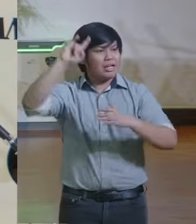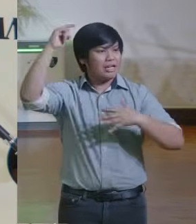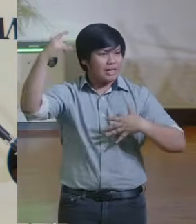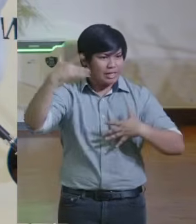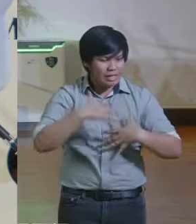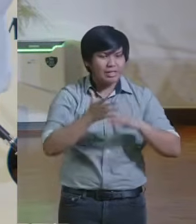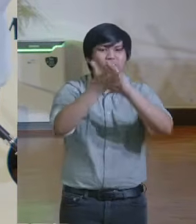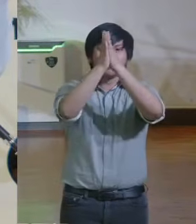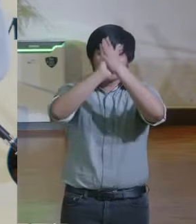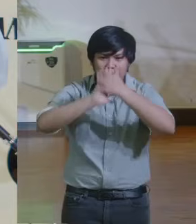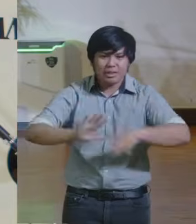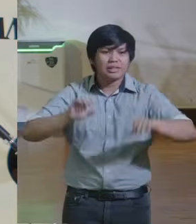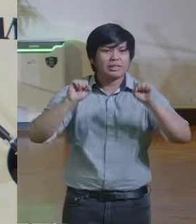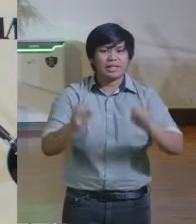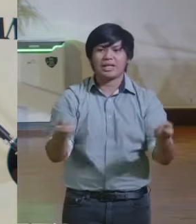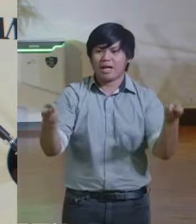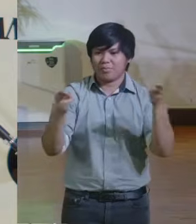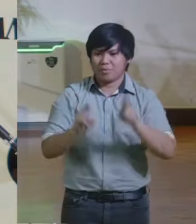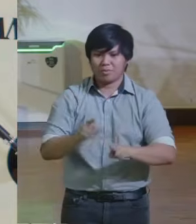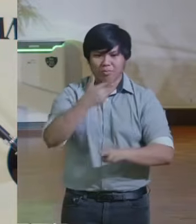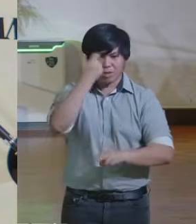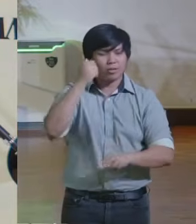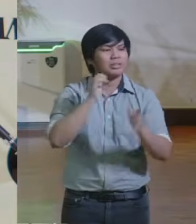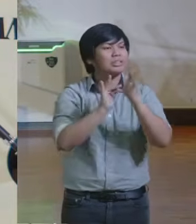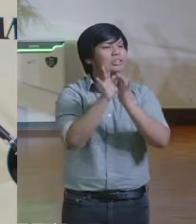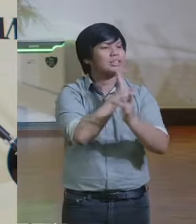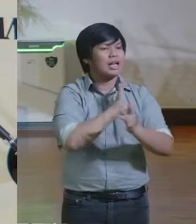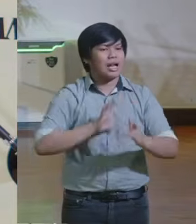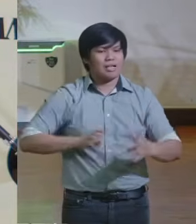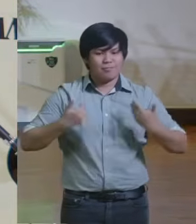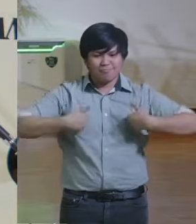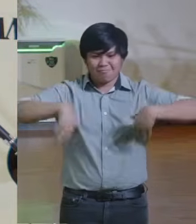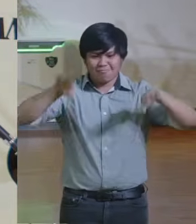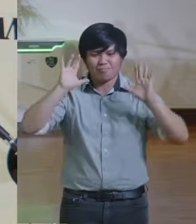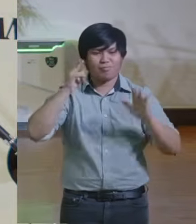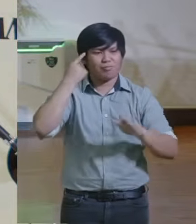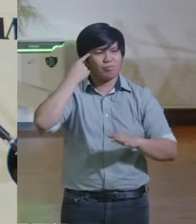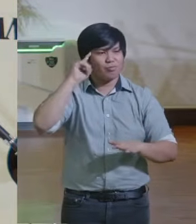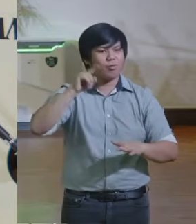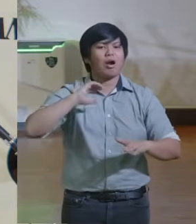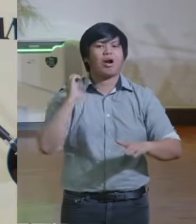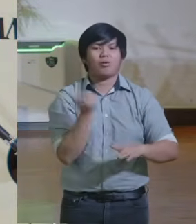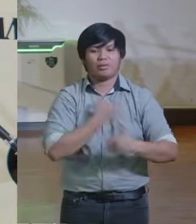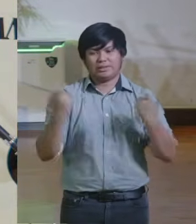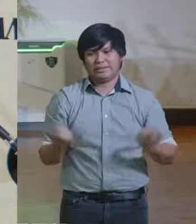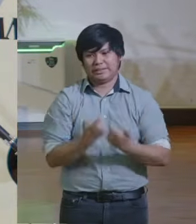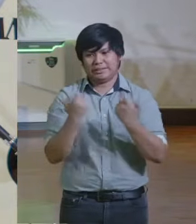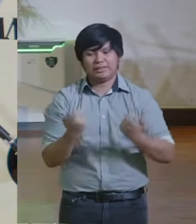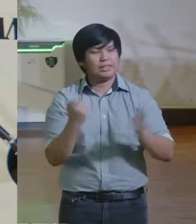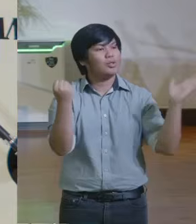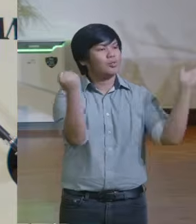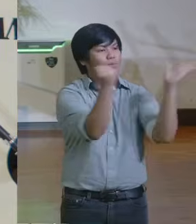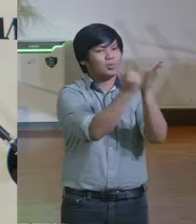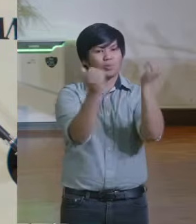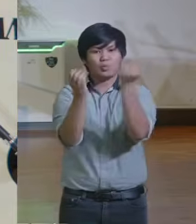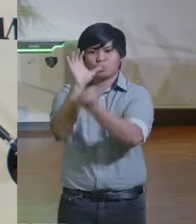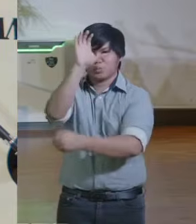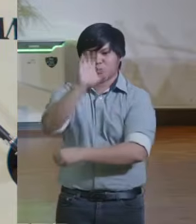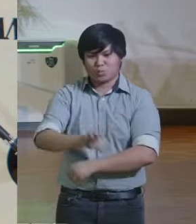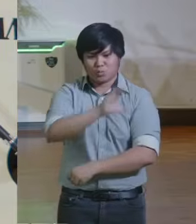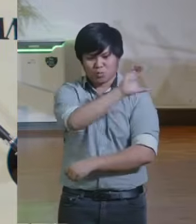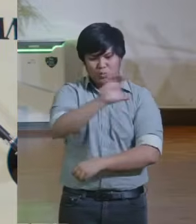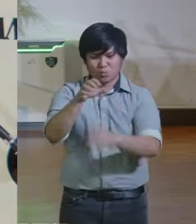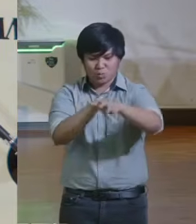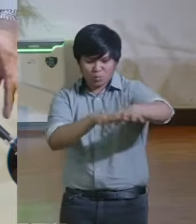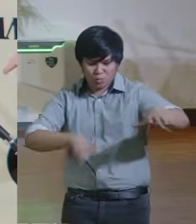posible lamang sapagkat He gave Himself for our sins. Ang kanyang pagkamatay sa krus na